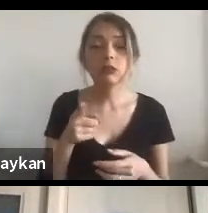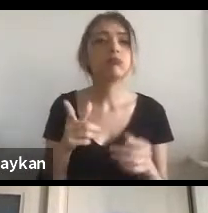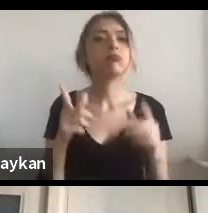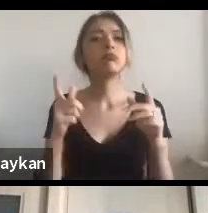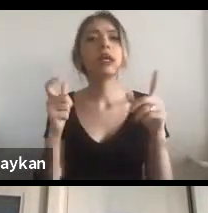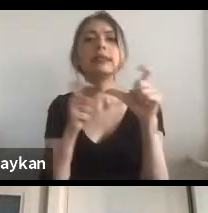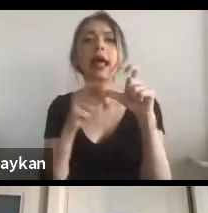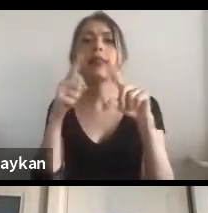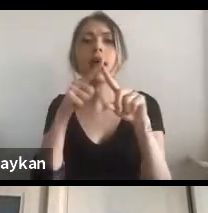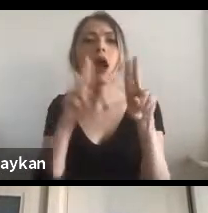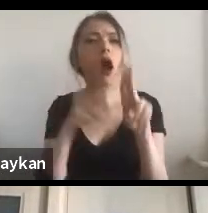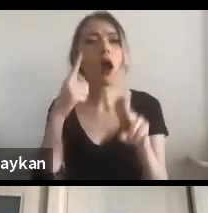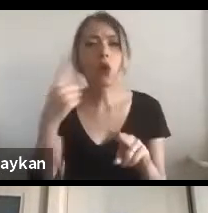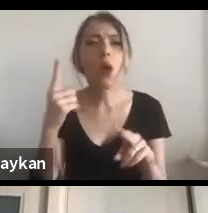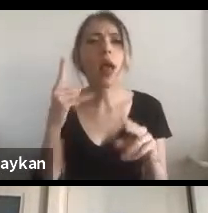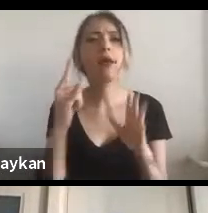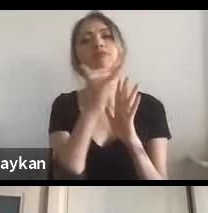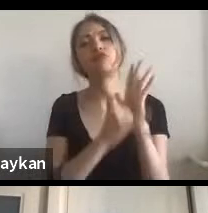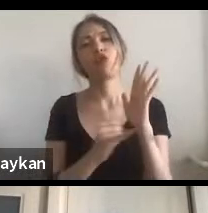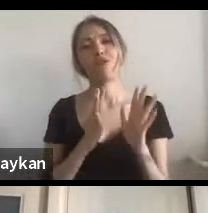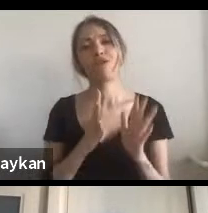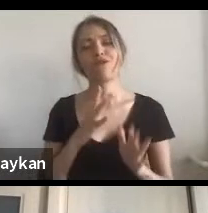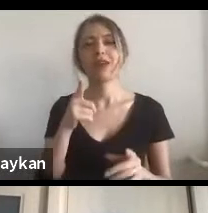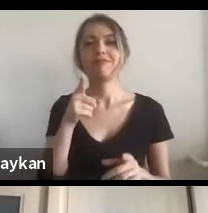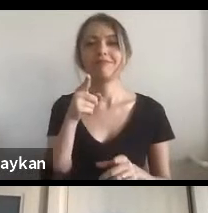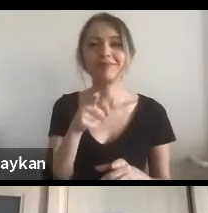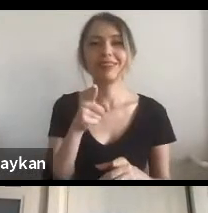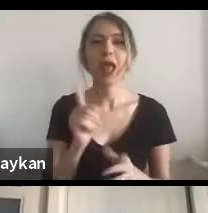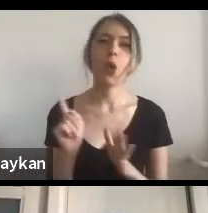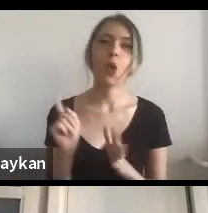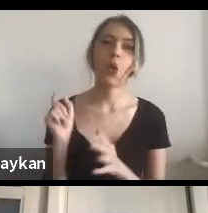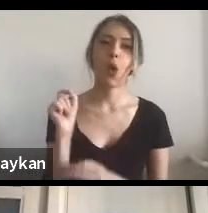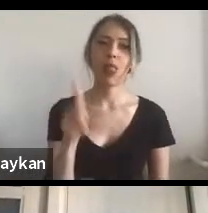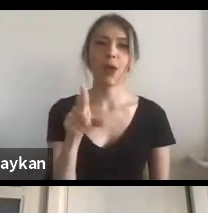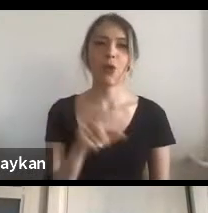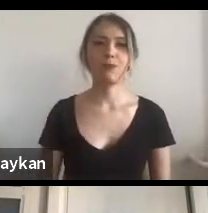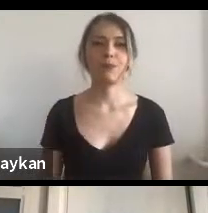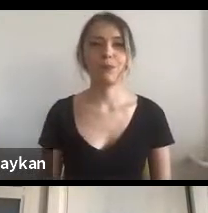bir anketimiz var. Şu anda